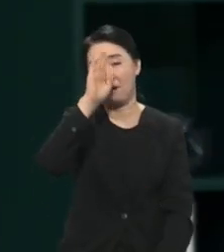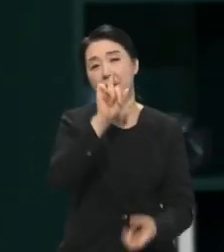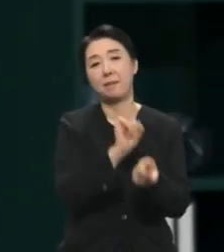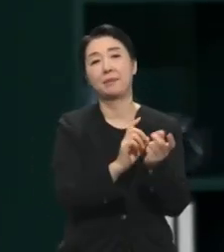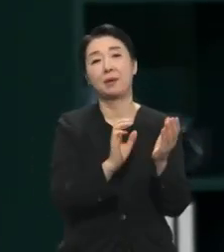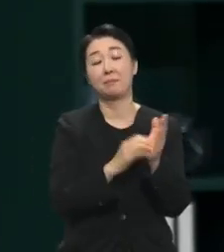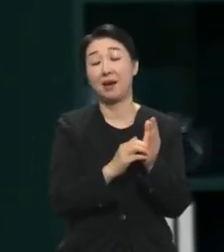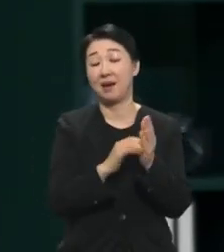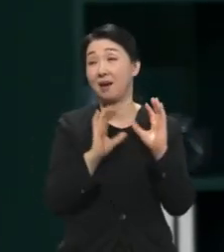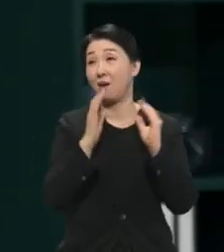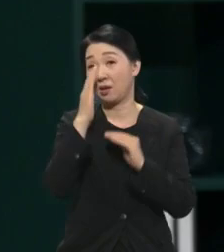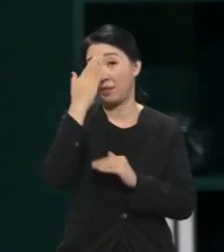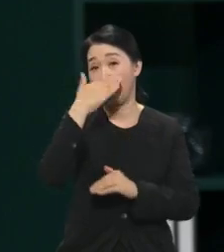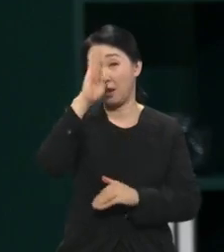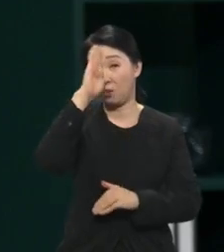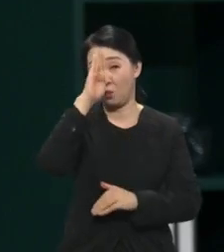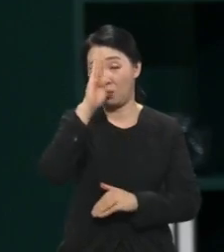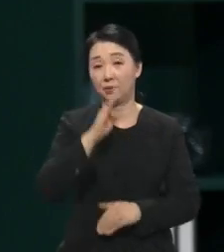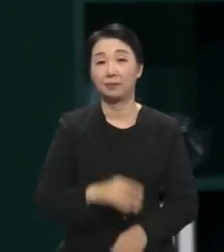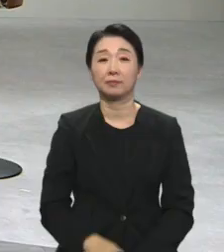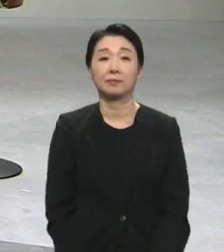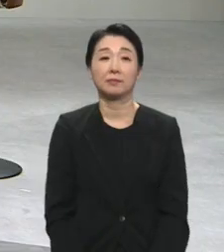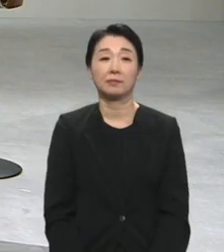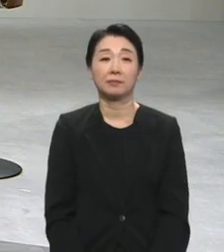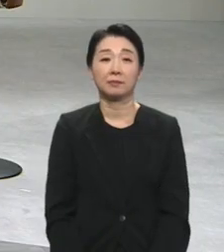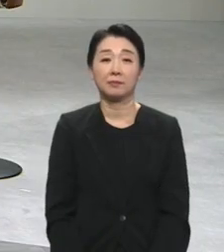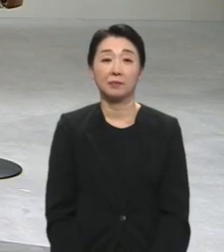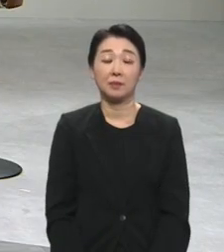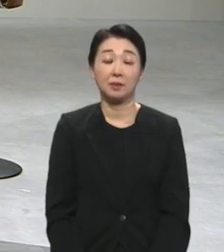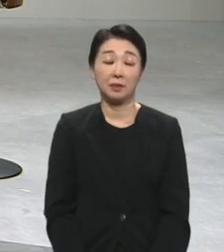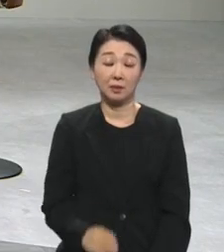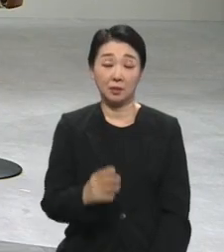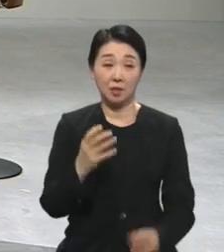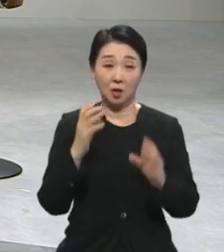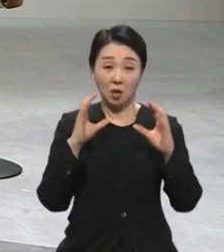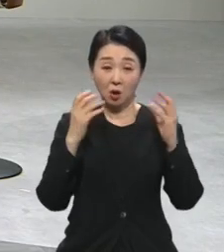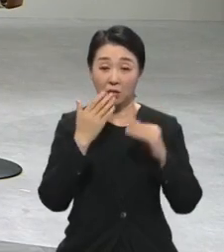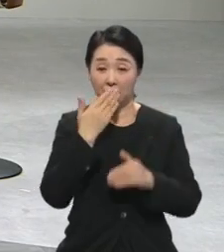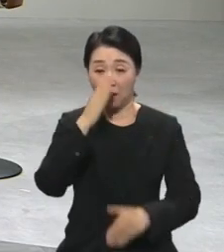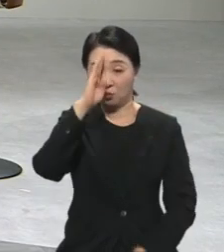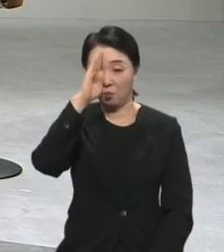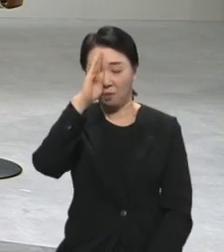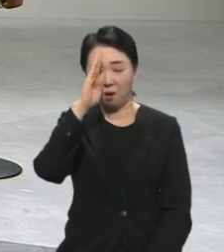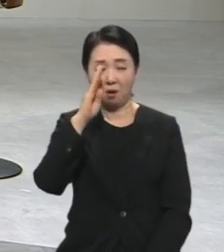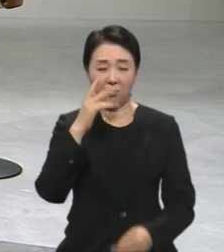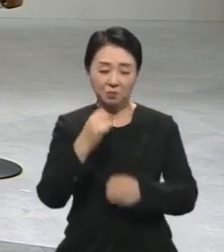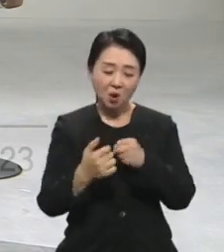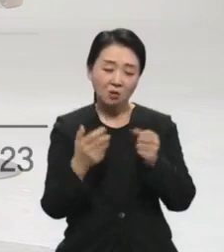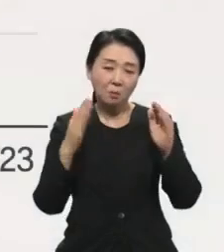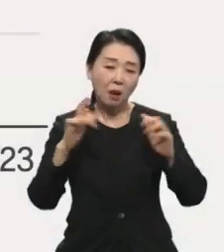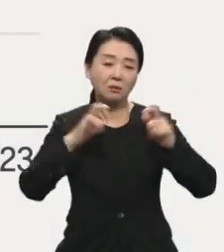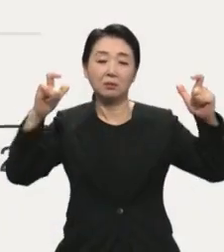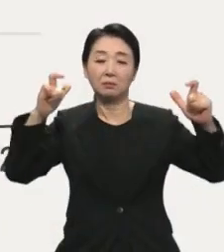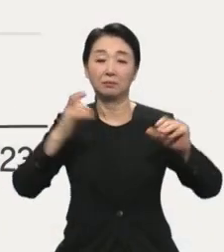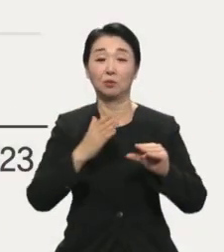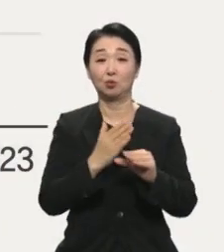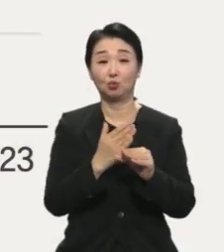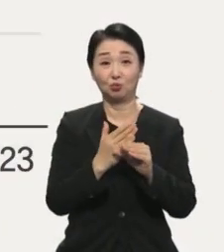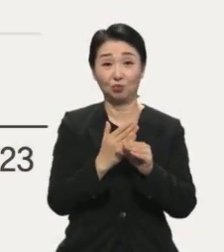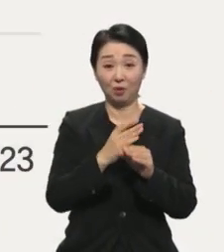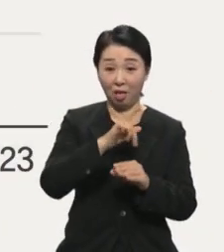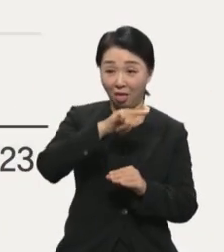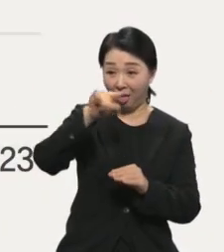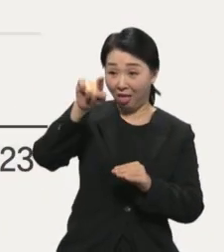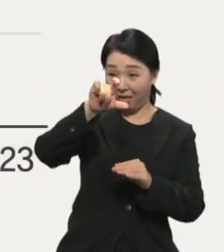소아 당뇨라고 하는데 네. 이 소아 당뇨병이 최근 몇 년 사이에 급증하고 있어요. 딱 봐도 그러네요.